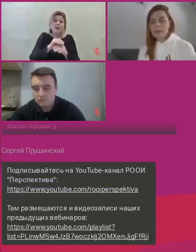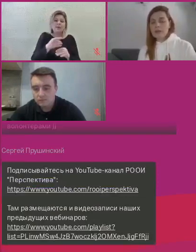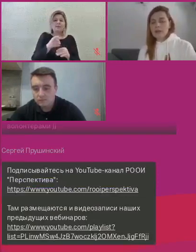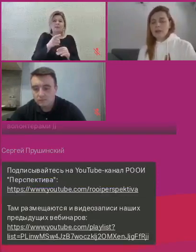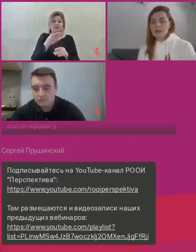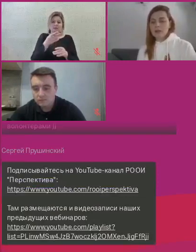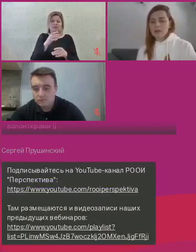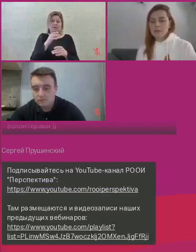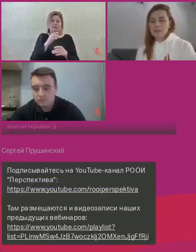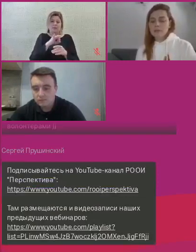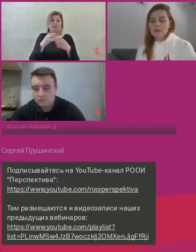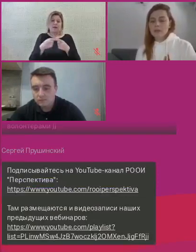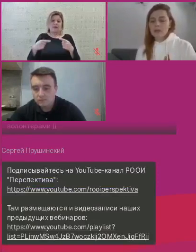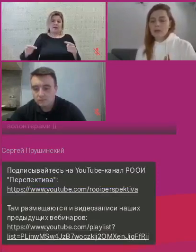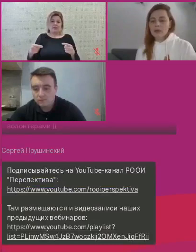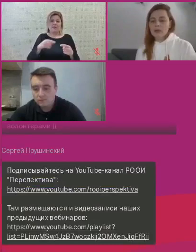бывают.